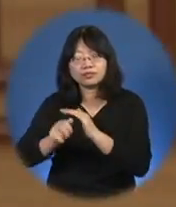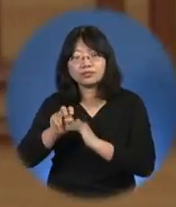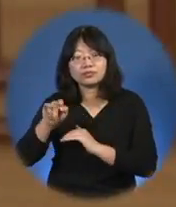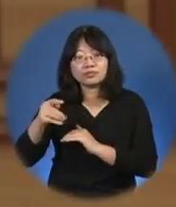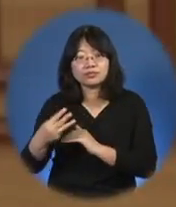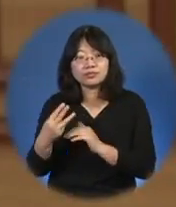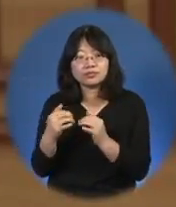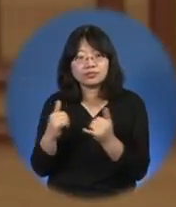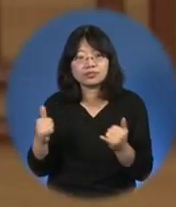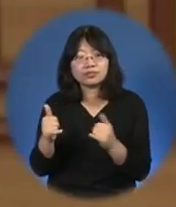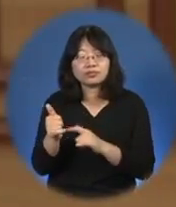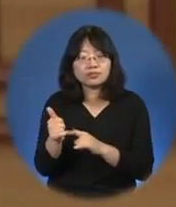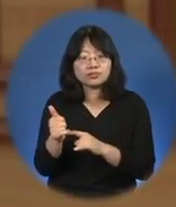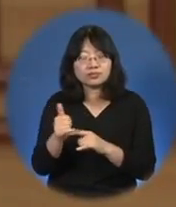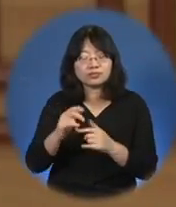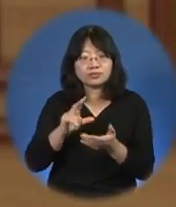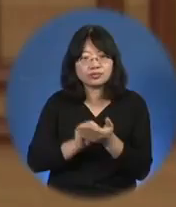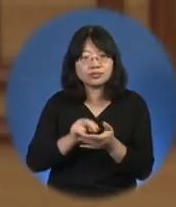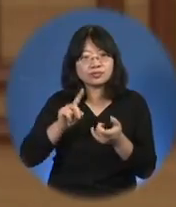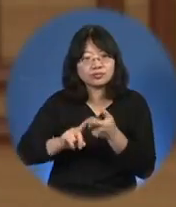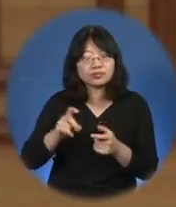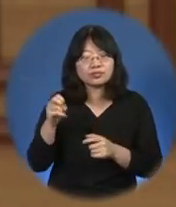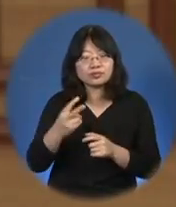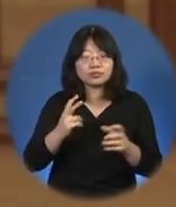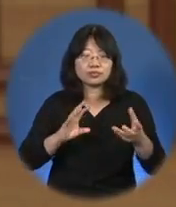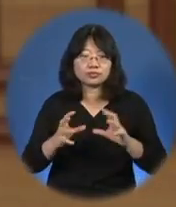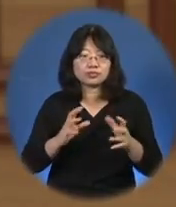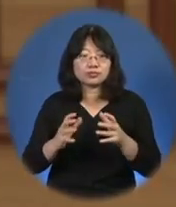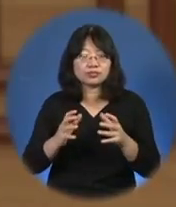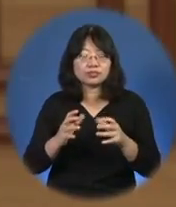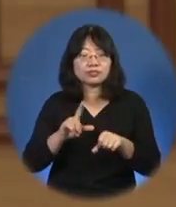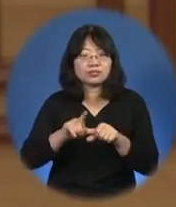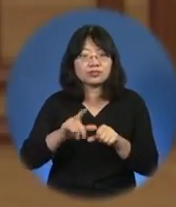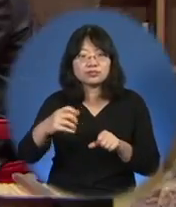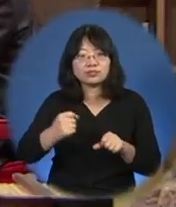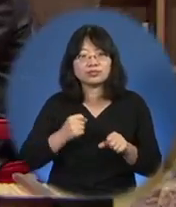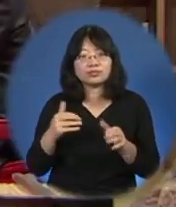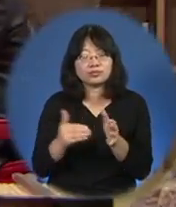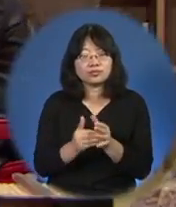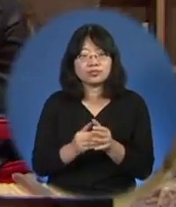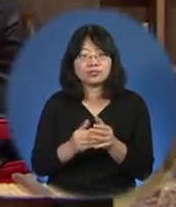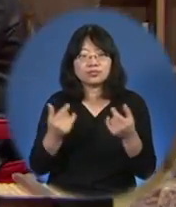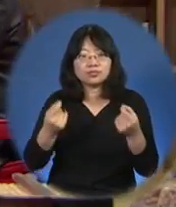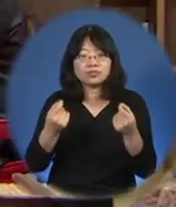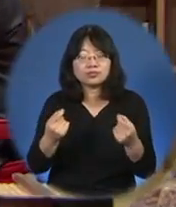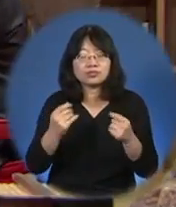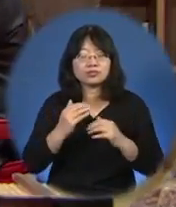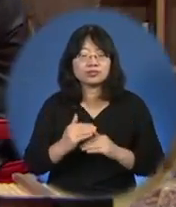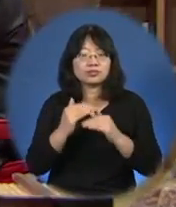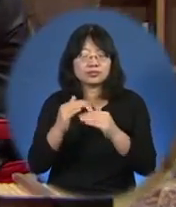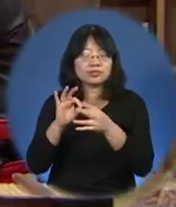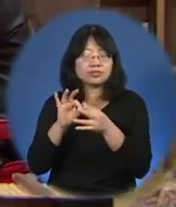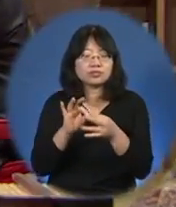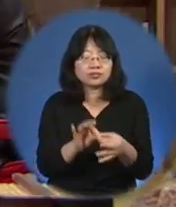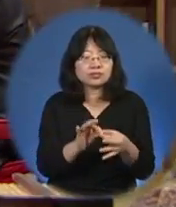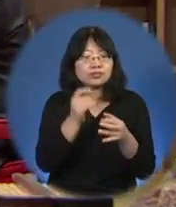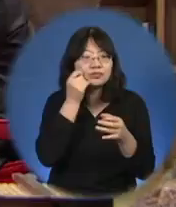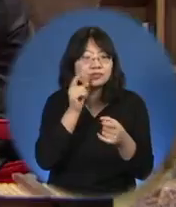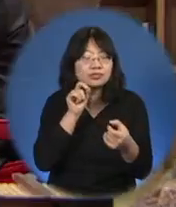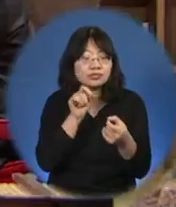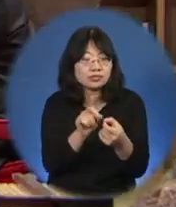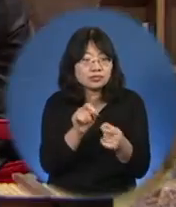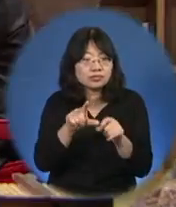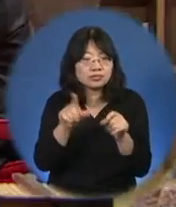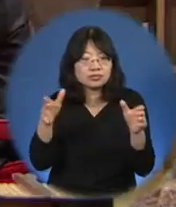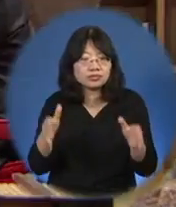분들이 이 사안에 대해서 또 토론을 하는 기회를 가졌고 그런 과정이 쭉 한 달 가까운